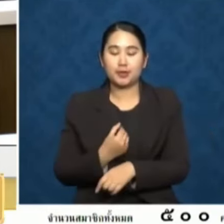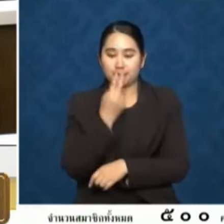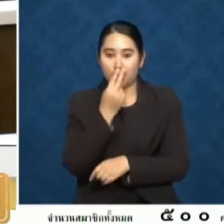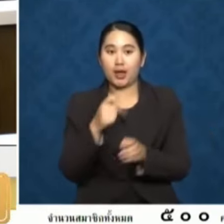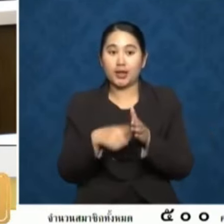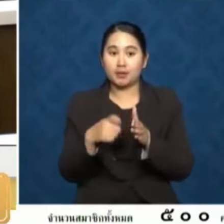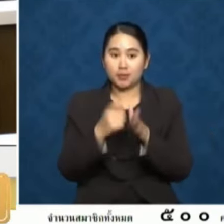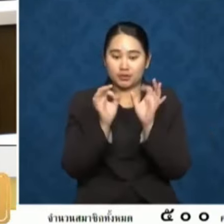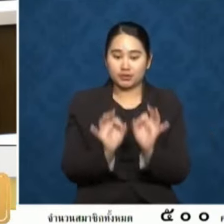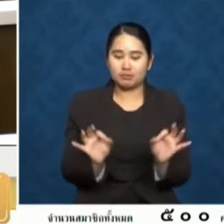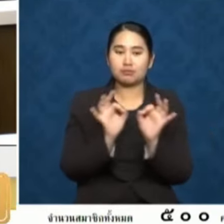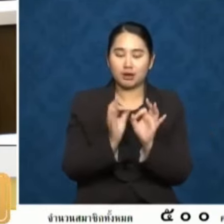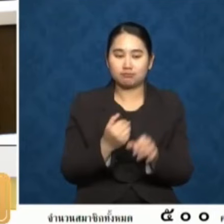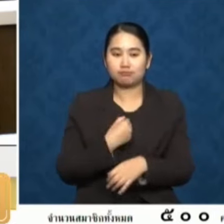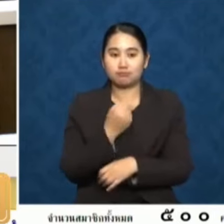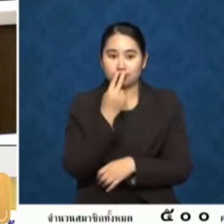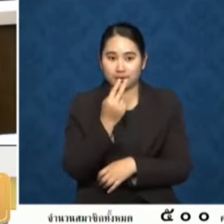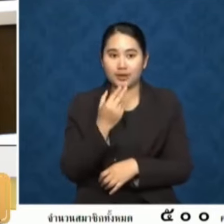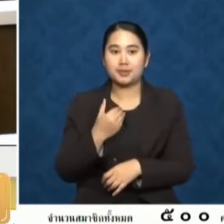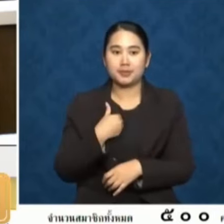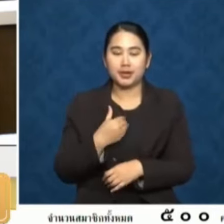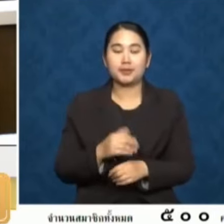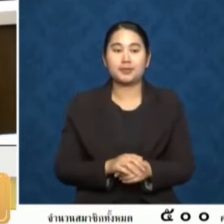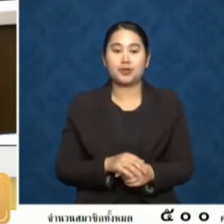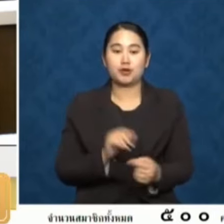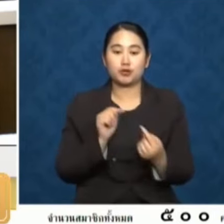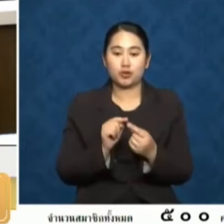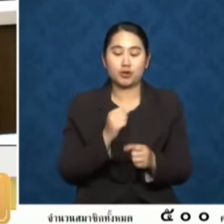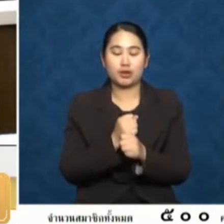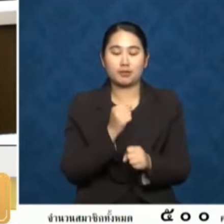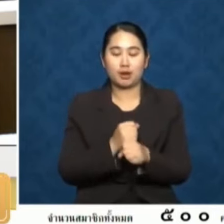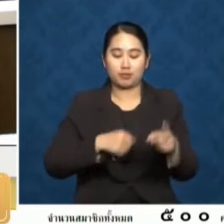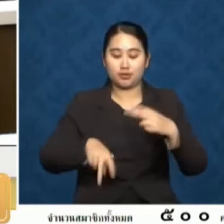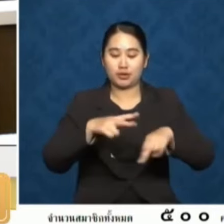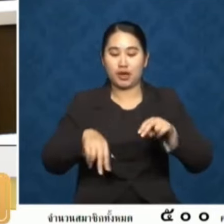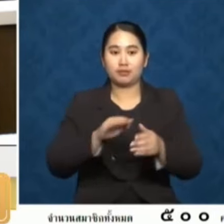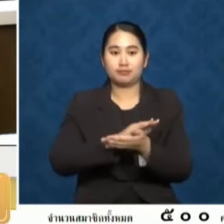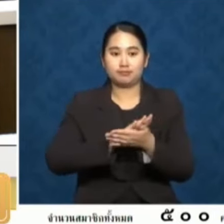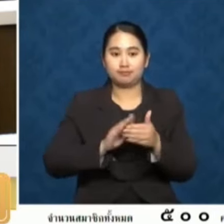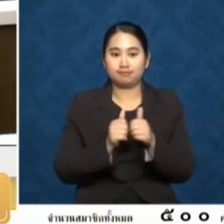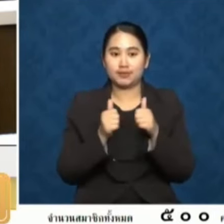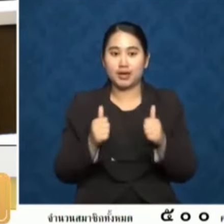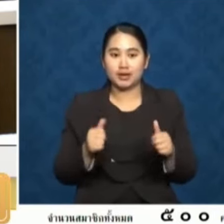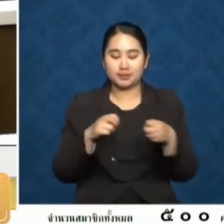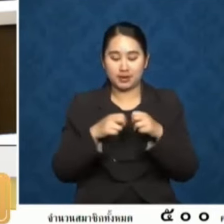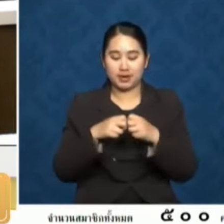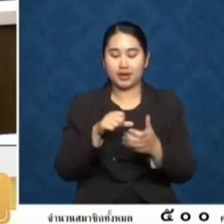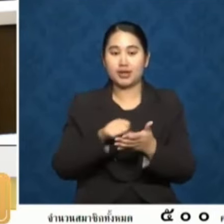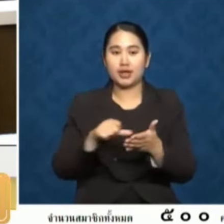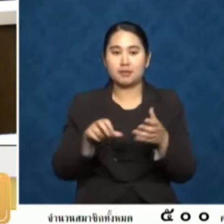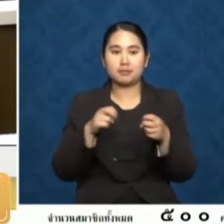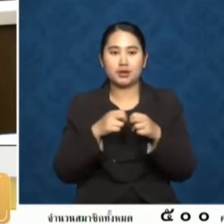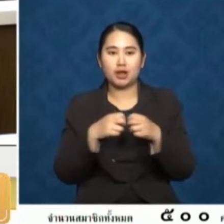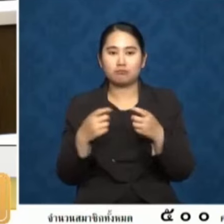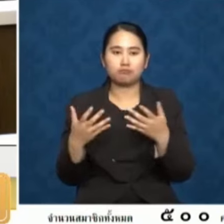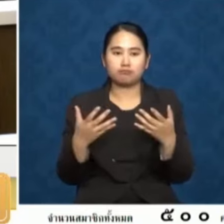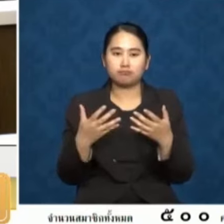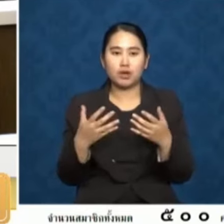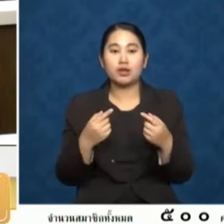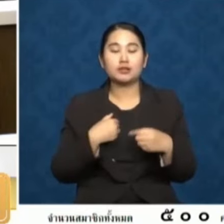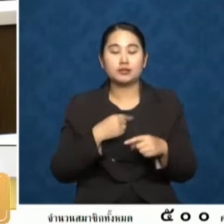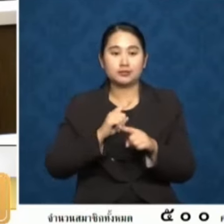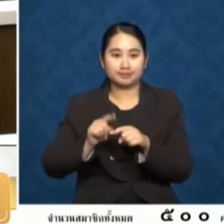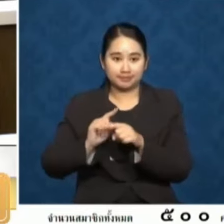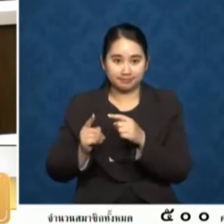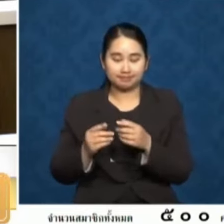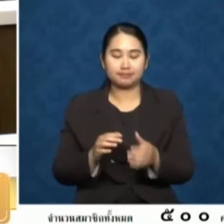ตุผลความจำเป็นเพื่อให้การปกครองส่วนท้องถิ่นเป็นไปอย่างมีประสิทธิภาพหรือเพื่อแก้ไขปัญหาความขัดแย้งที่เกิดขึ้นใน